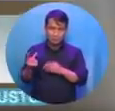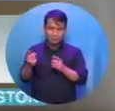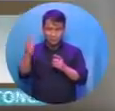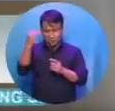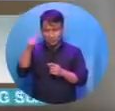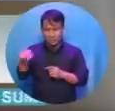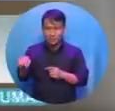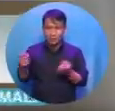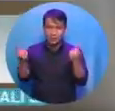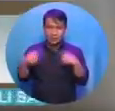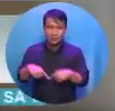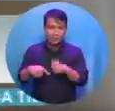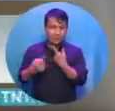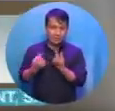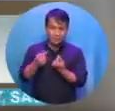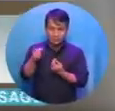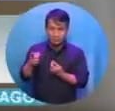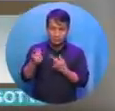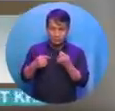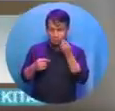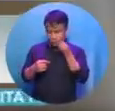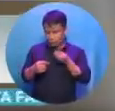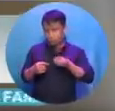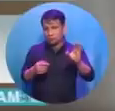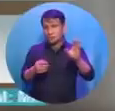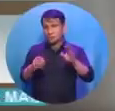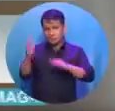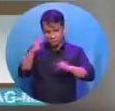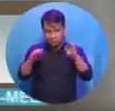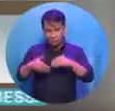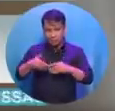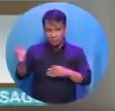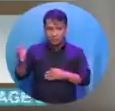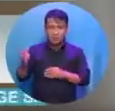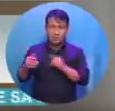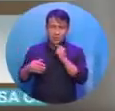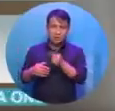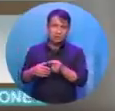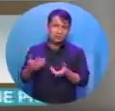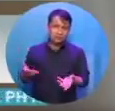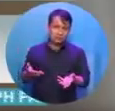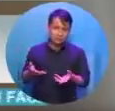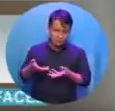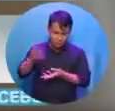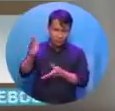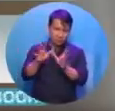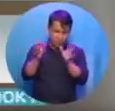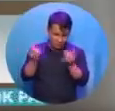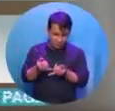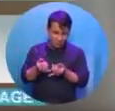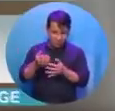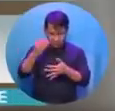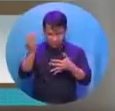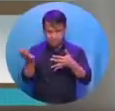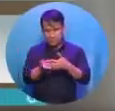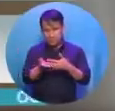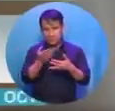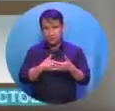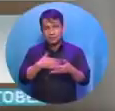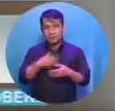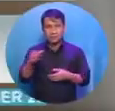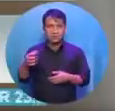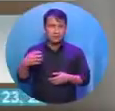Ang pinakamaganda sana ginawa mo, umuwi ka na, kung may problema ka, sinasaktan ka talaga, magpabarangay ka, mag-file ka ng kaso sa